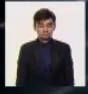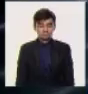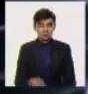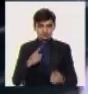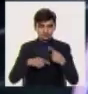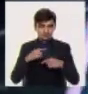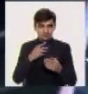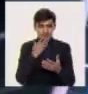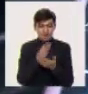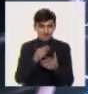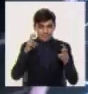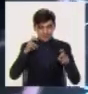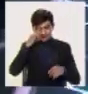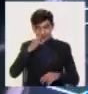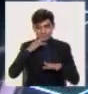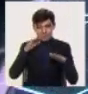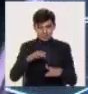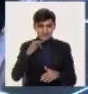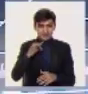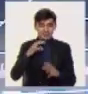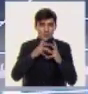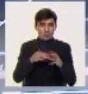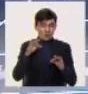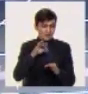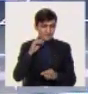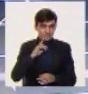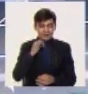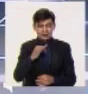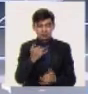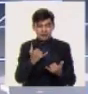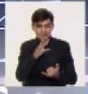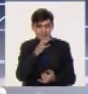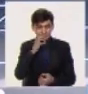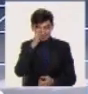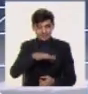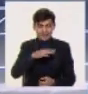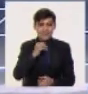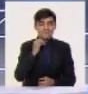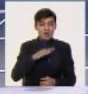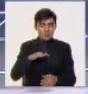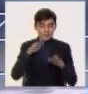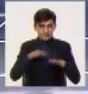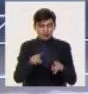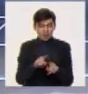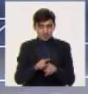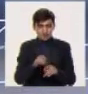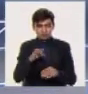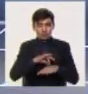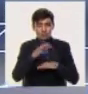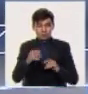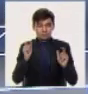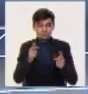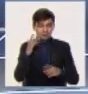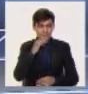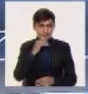Мы вернемся к основным темам в Казахстане, а пока к международным событиям. Тем временем страны Европы ищут вариант, чтобы избежать введения жесткого